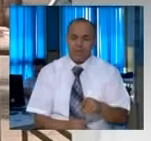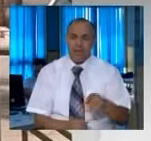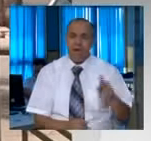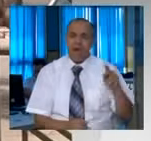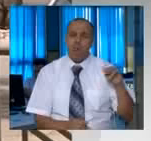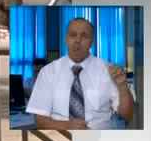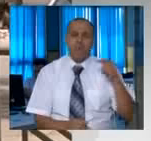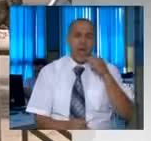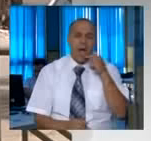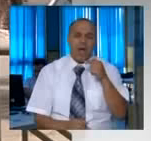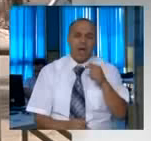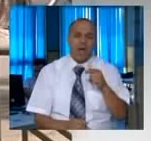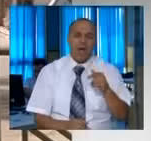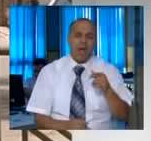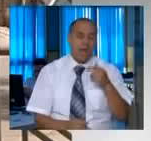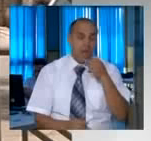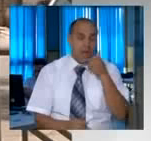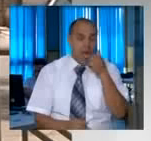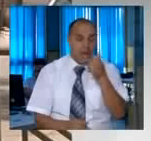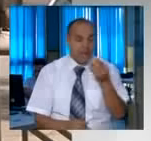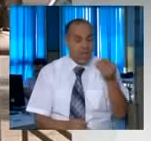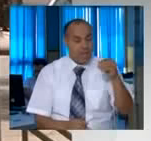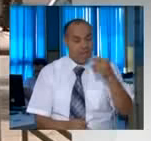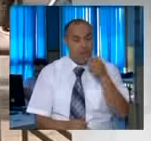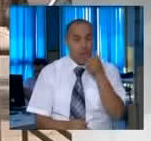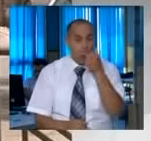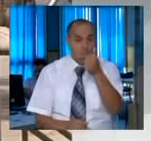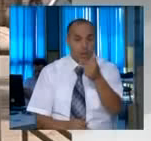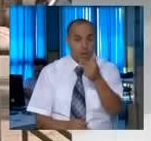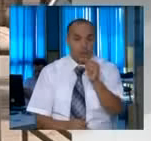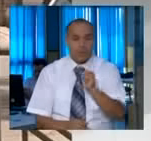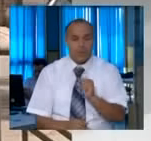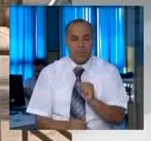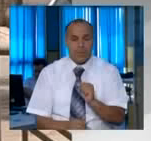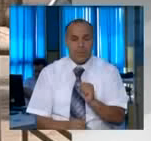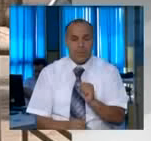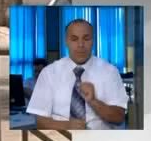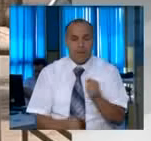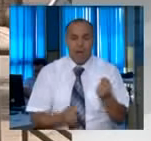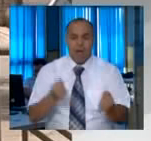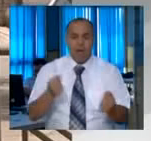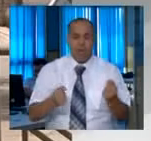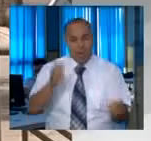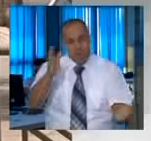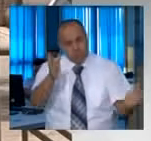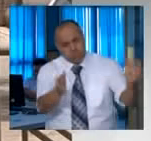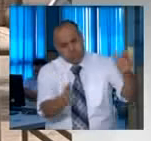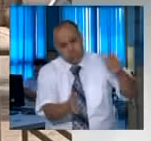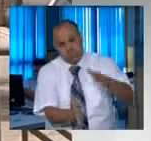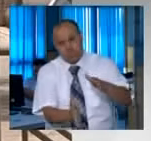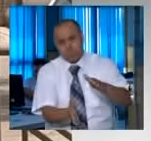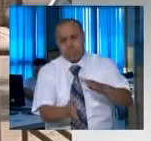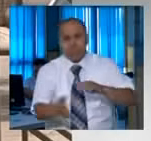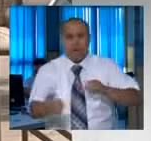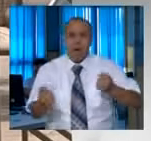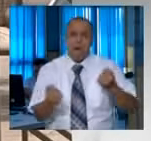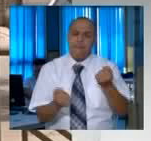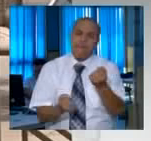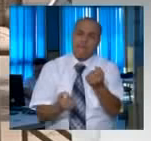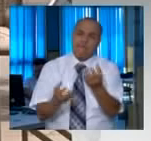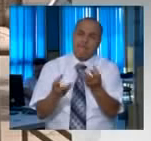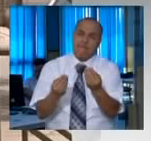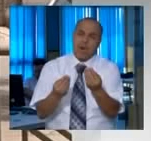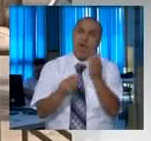من معتمدية فريانة. للإضافة فقط أنه انزلاق الشاحنة تسبب في اصطدامها